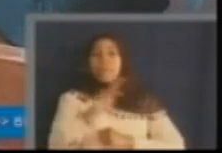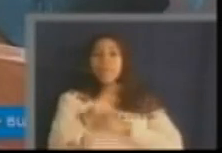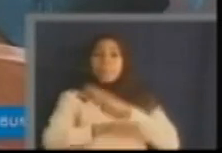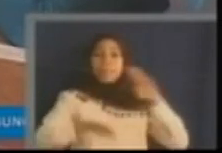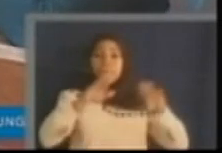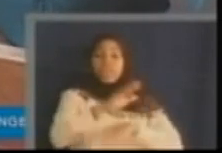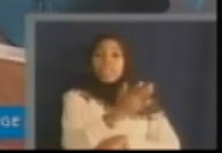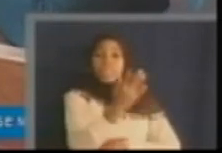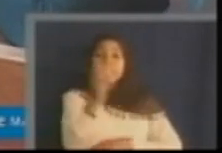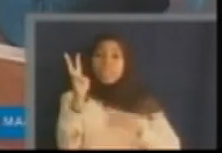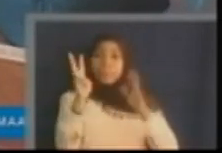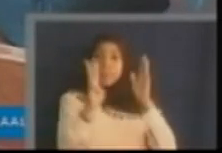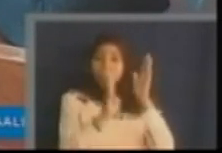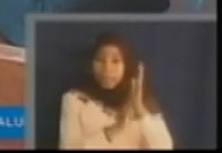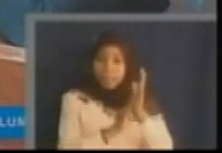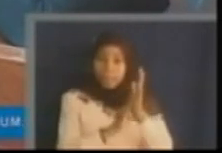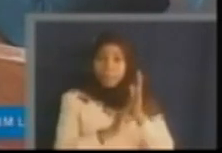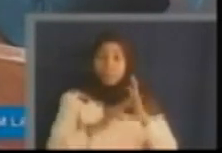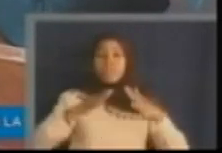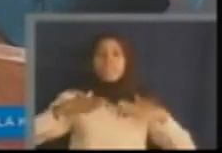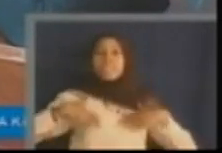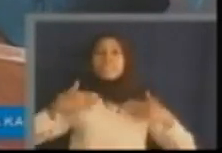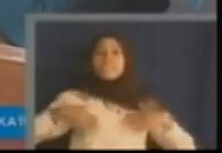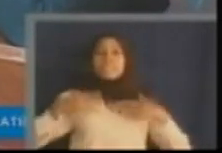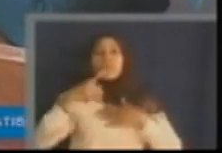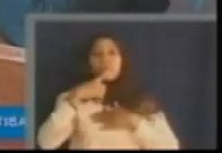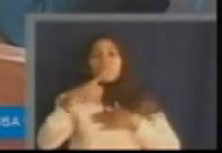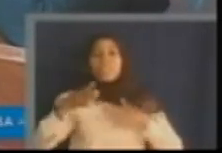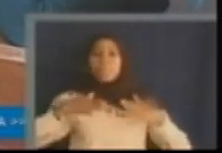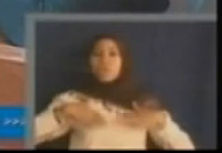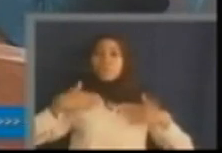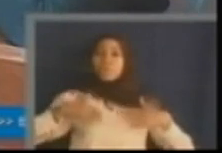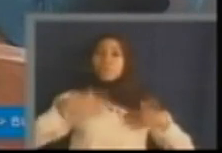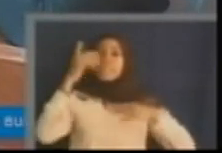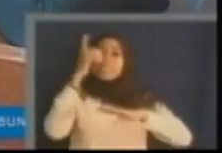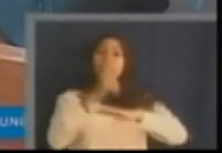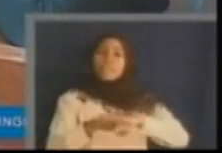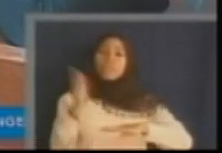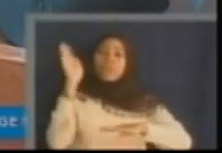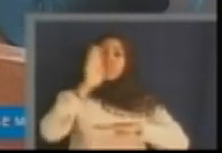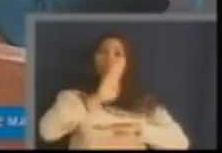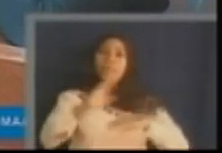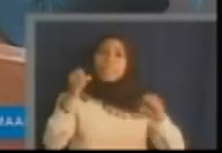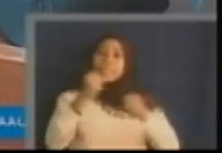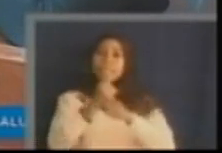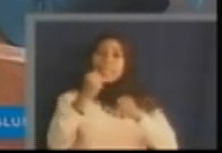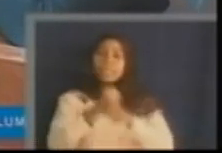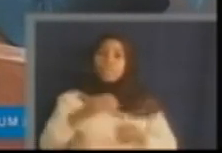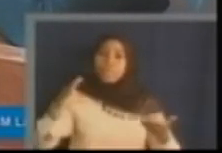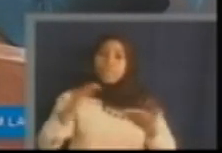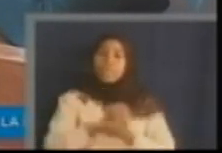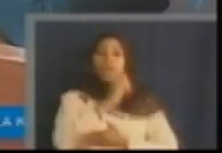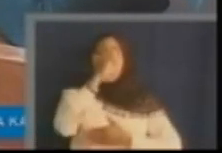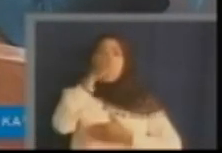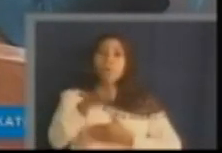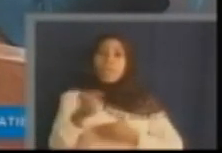mbele yako, tunahitaji sana muda kule ili tumalizie ile kazi ambayo umetupatia. Kwa kuwa hili limefikia mahali ambapo